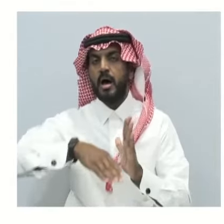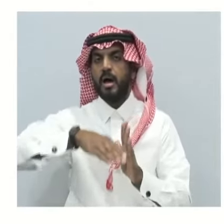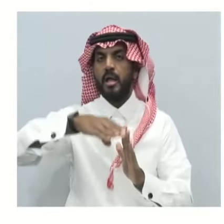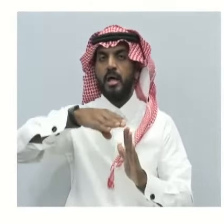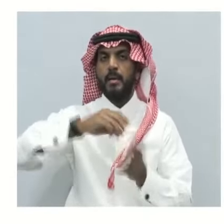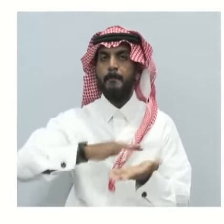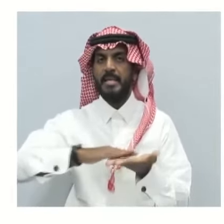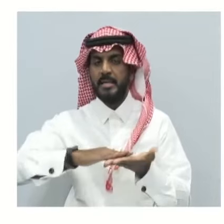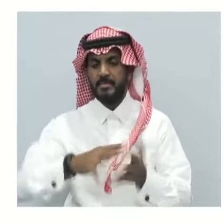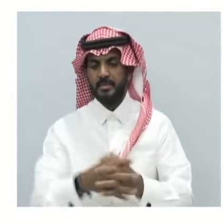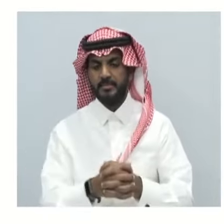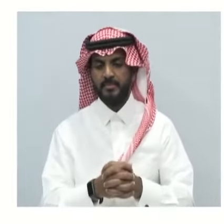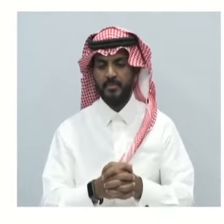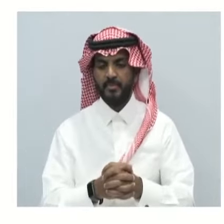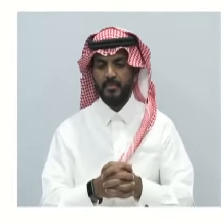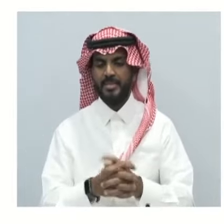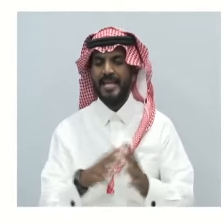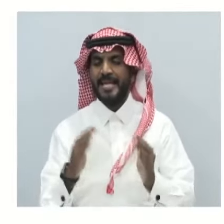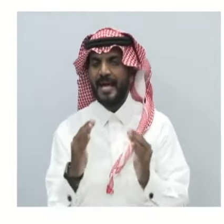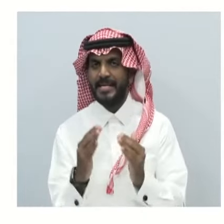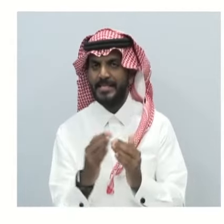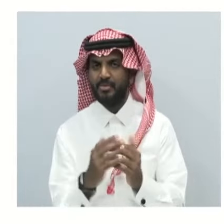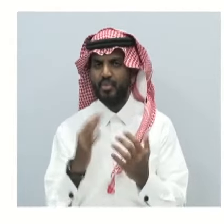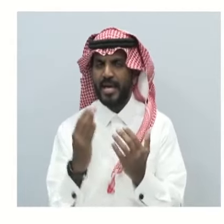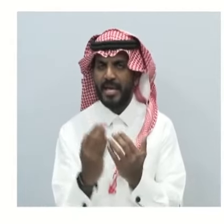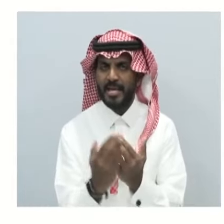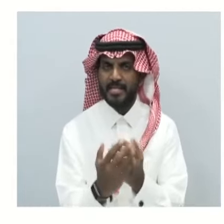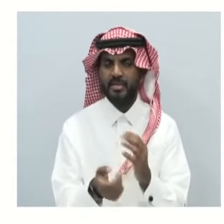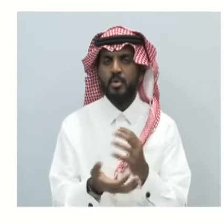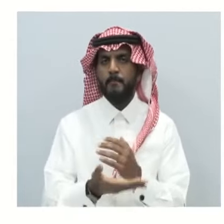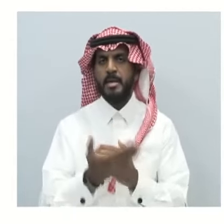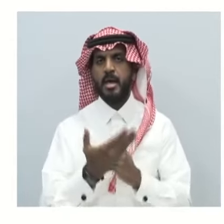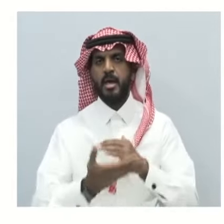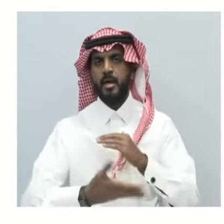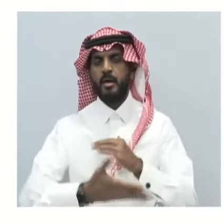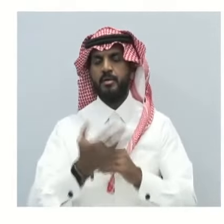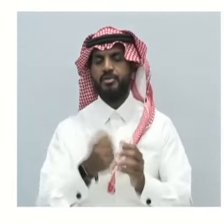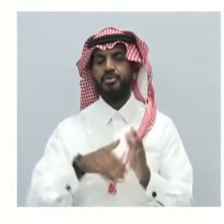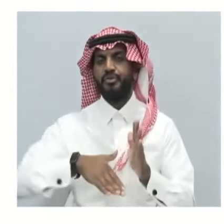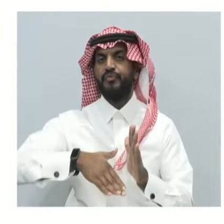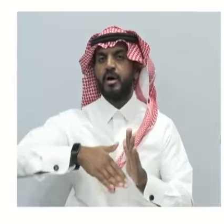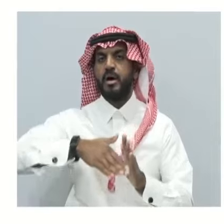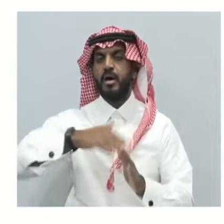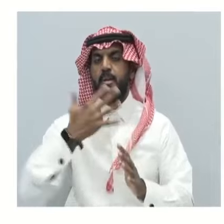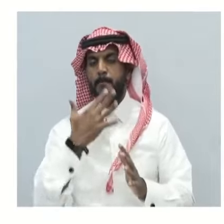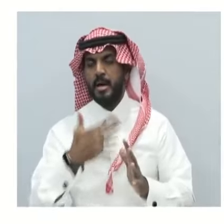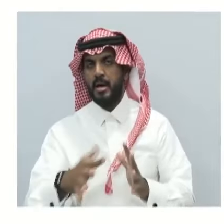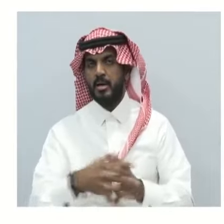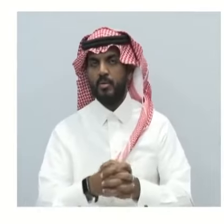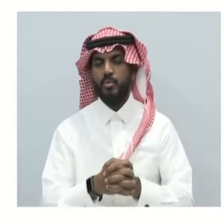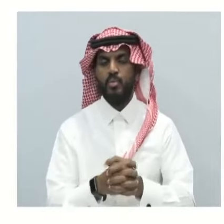اليابسه وفي اوقات اخرى تنحصر تلك المياه ارتفاع الماء طالب وطالبه